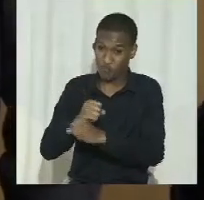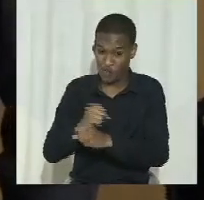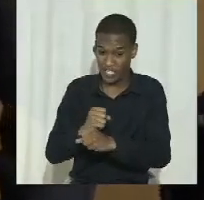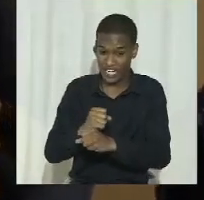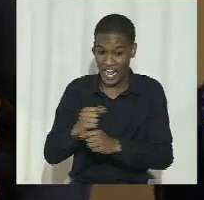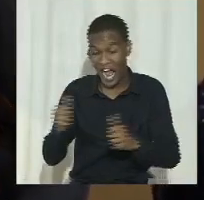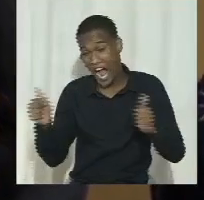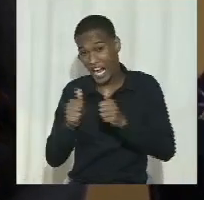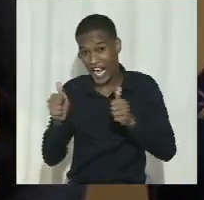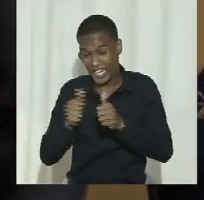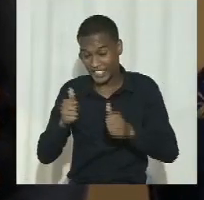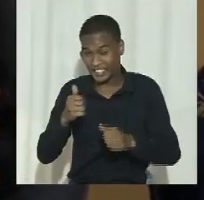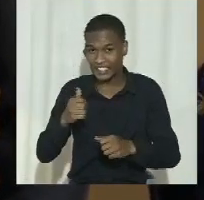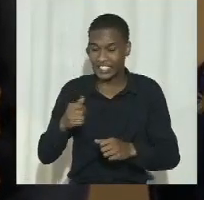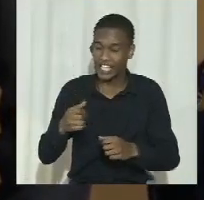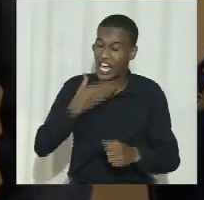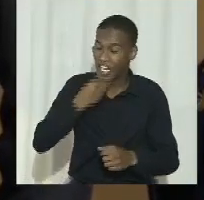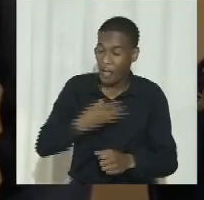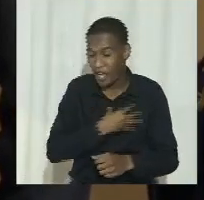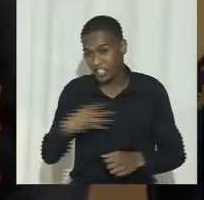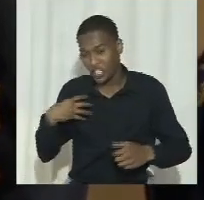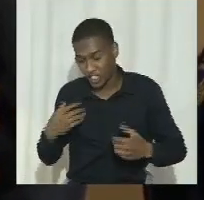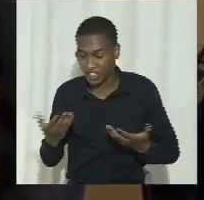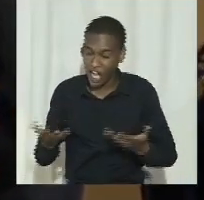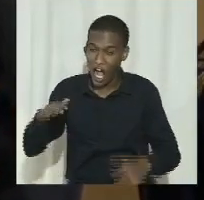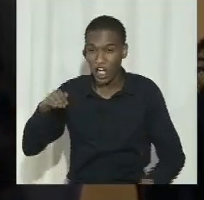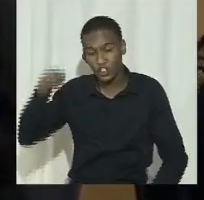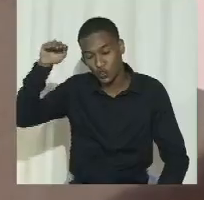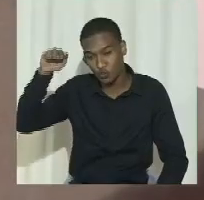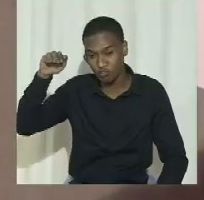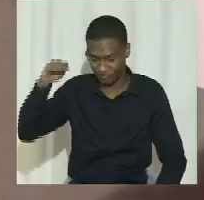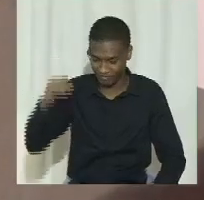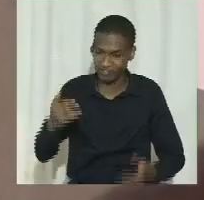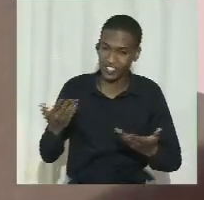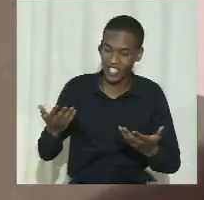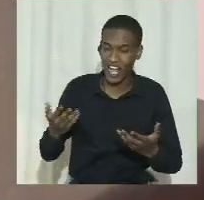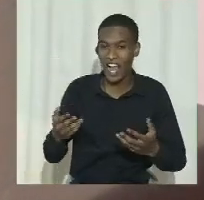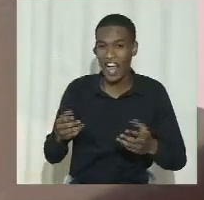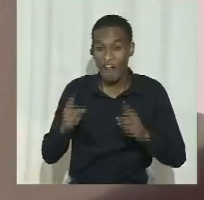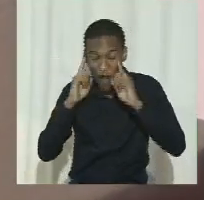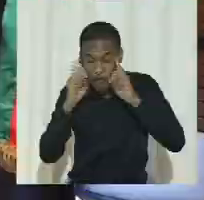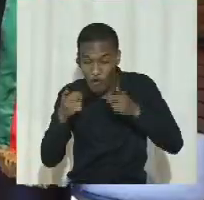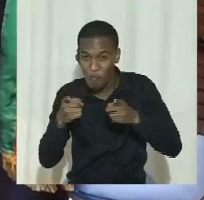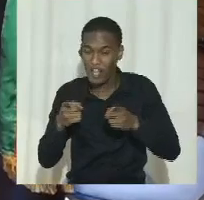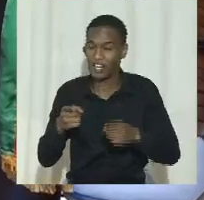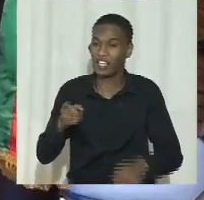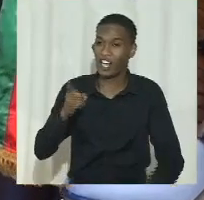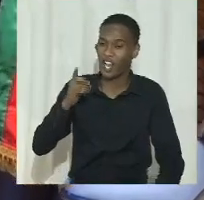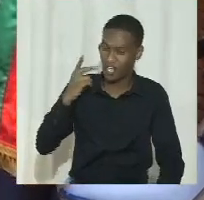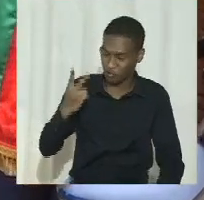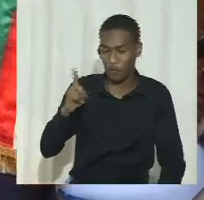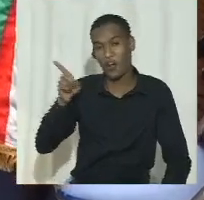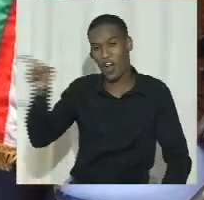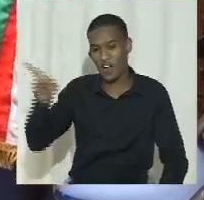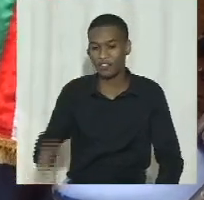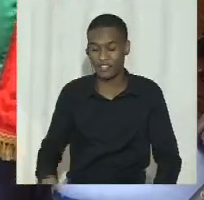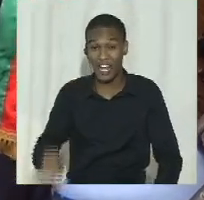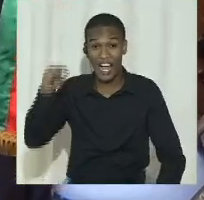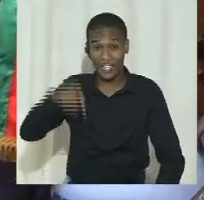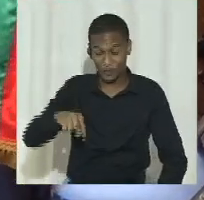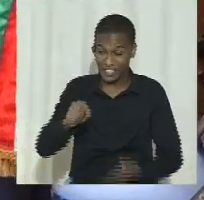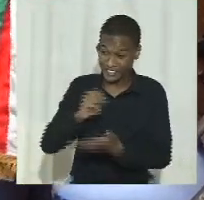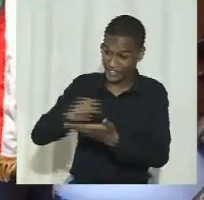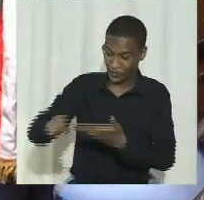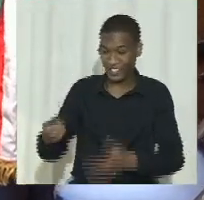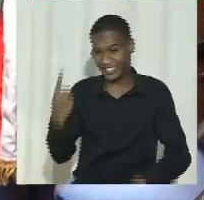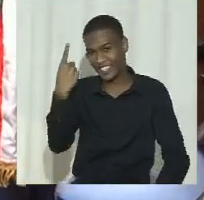hoe ray aman-dreny, zoky, ie dia efa volombelona moa izany. Ilay androany izany soratra ihany dia